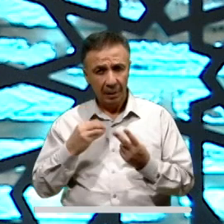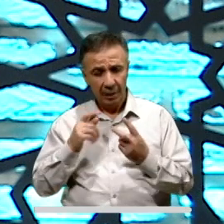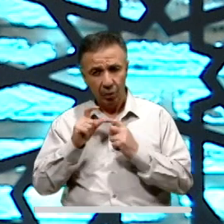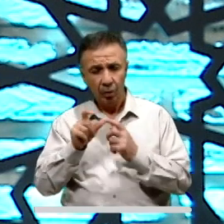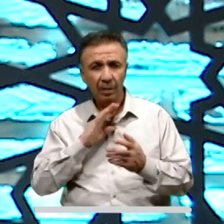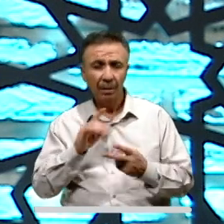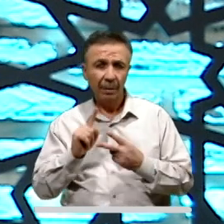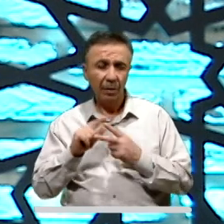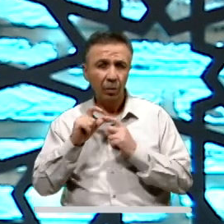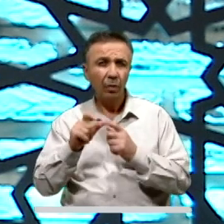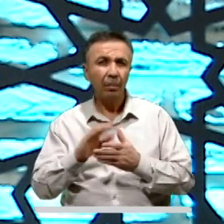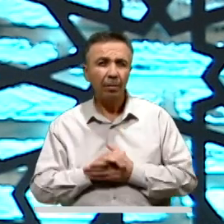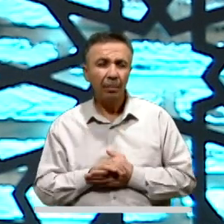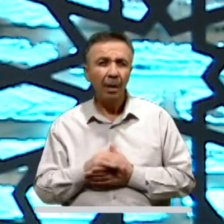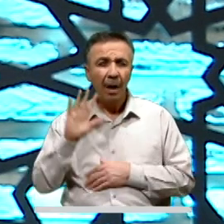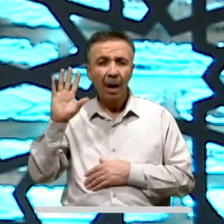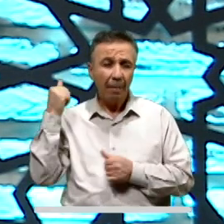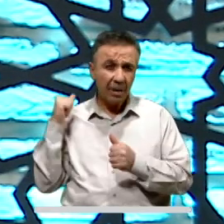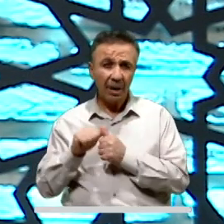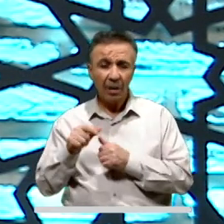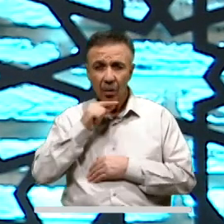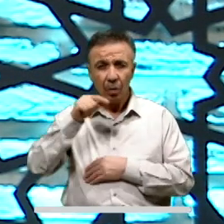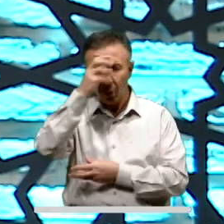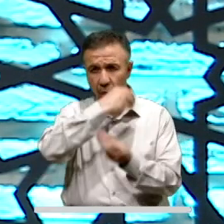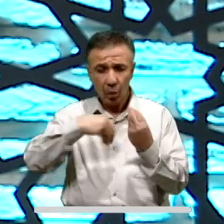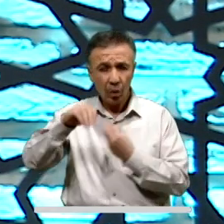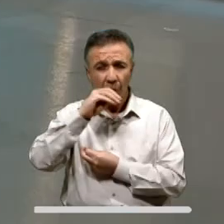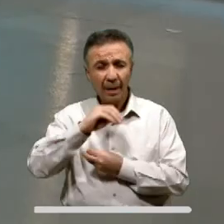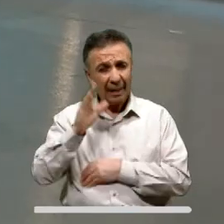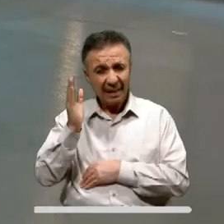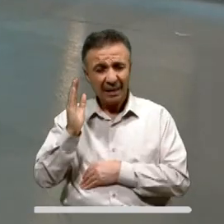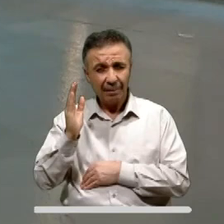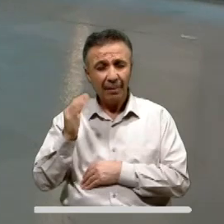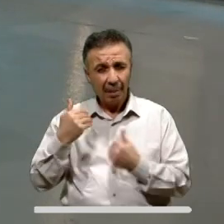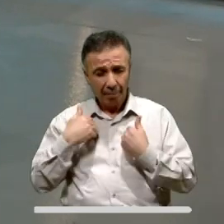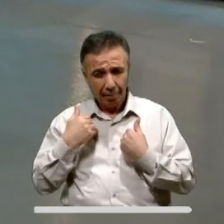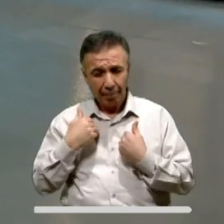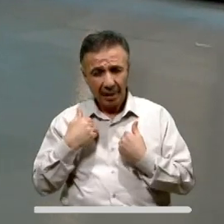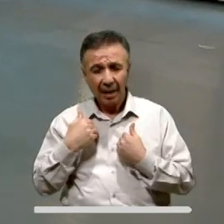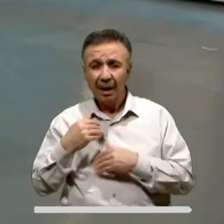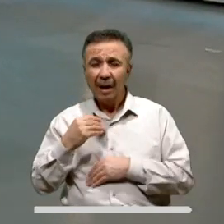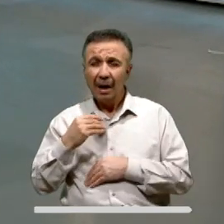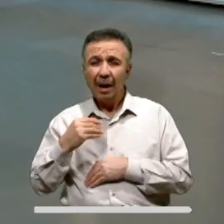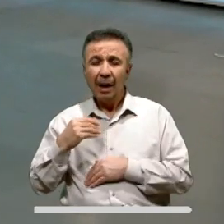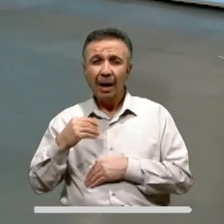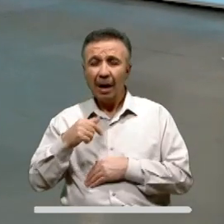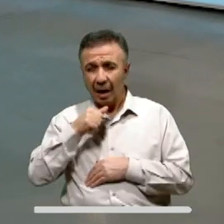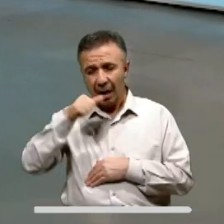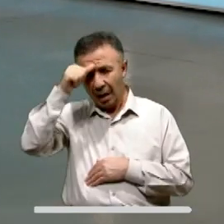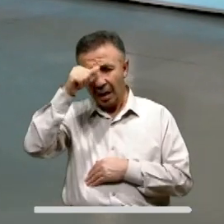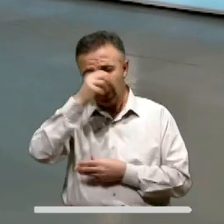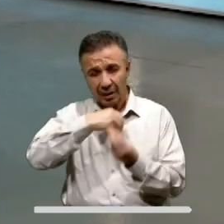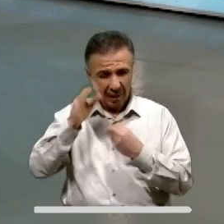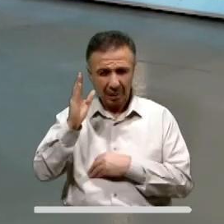olacaktı. Birincisi ben 5 defa umreye gittim. Bana harç farz olur mu? İkincisi bir de amcamı ben yıkıyorum.